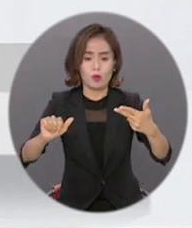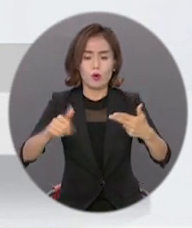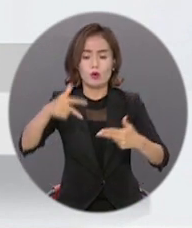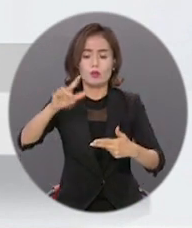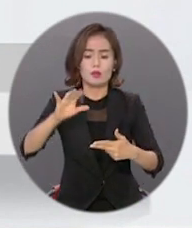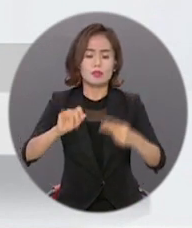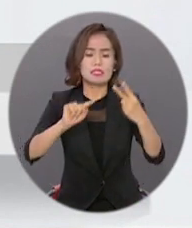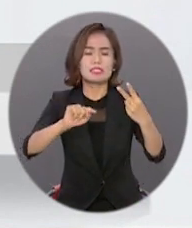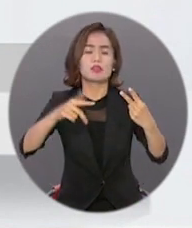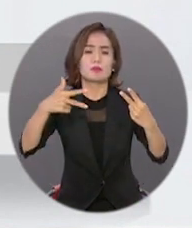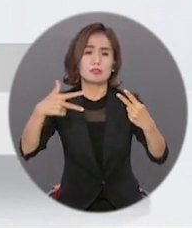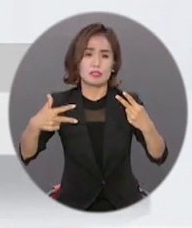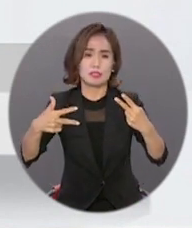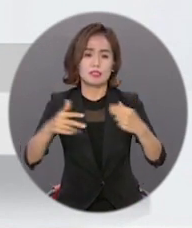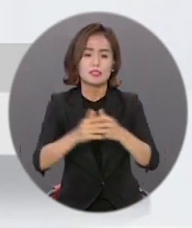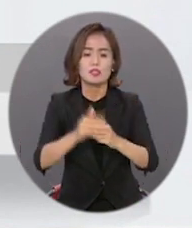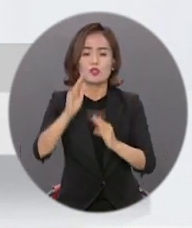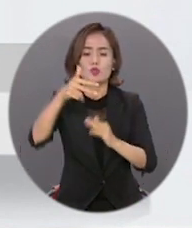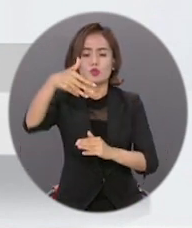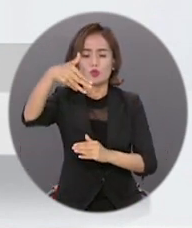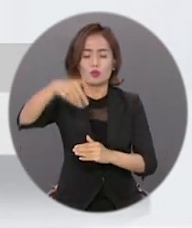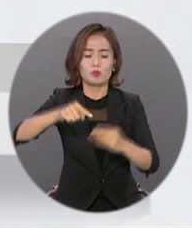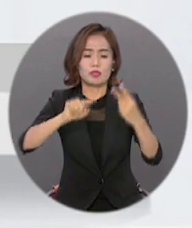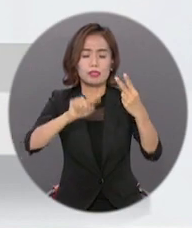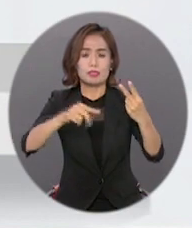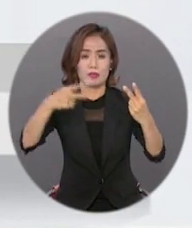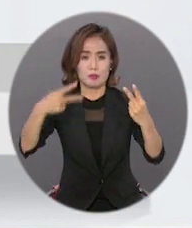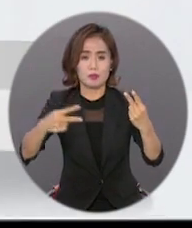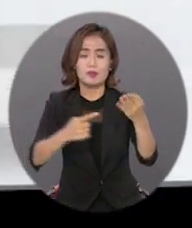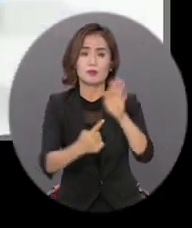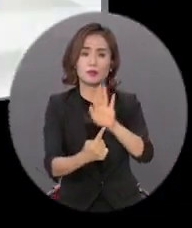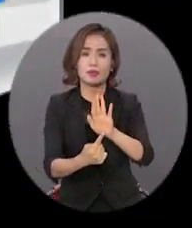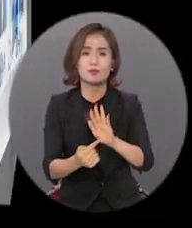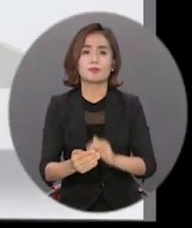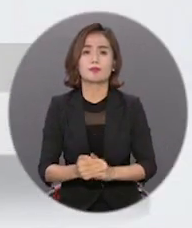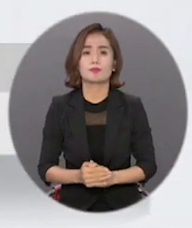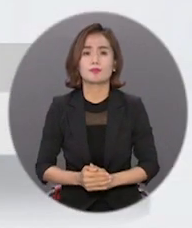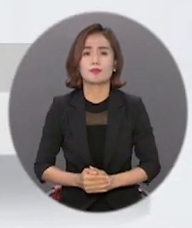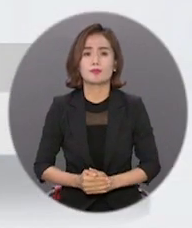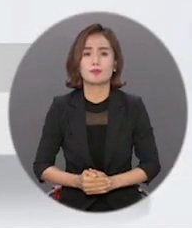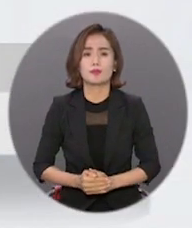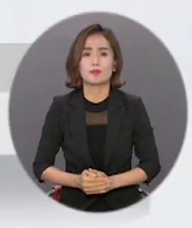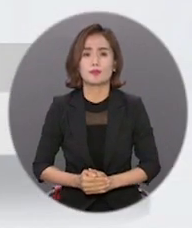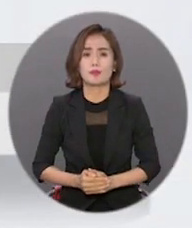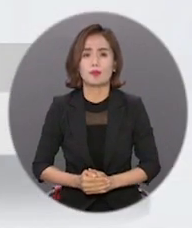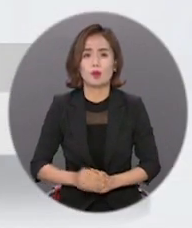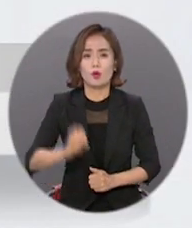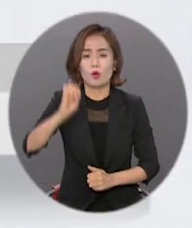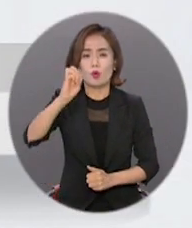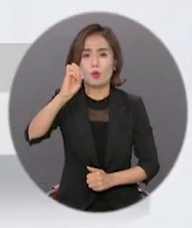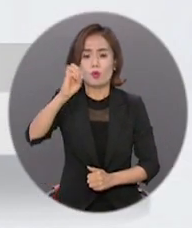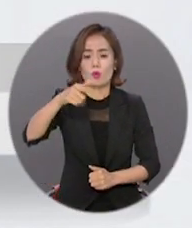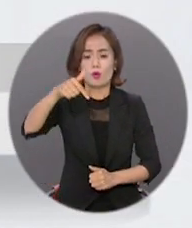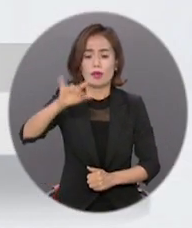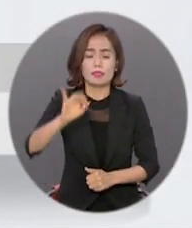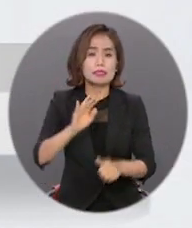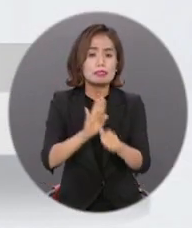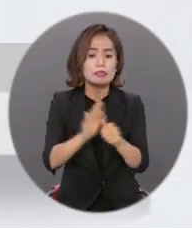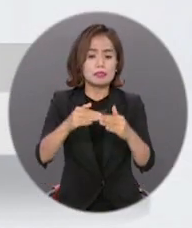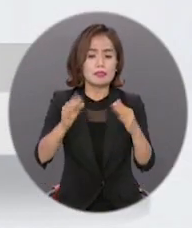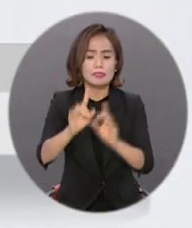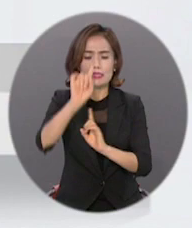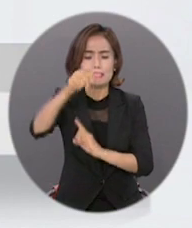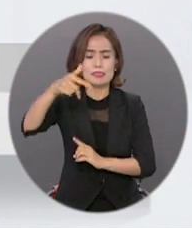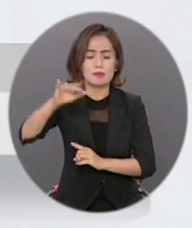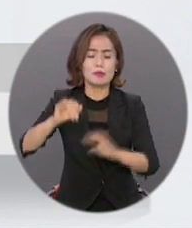세균이 점 책 추미애 2.2% 로 조사됐습니다 이 가운데 광 지적 민주당 지지층은 이제 명